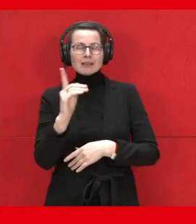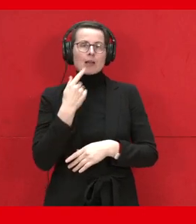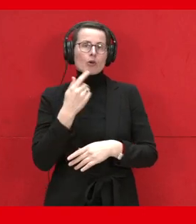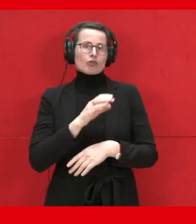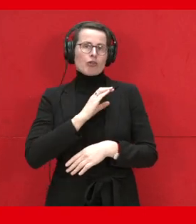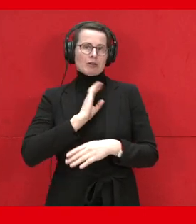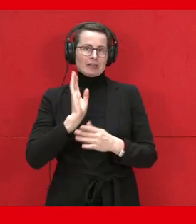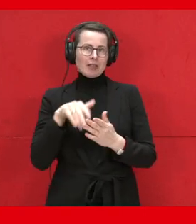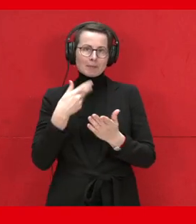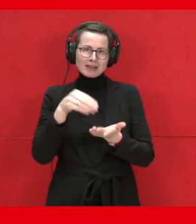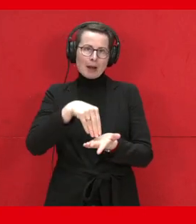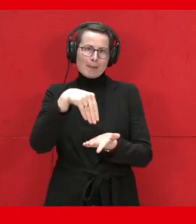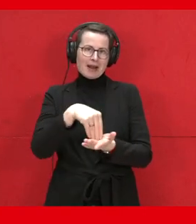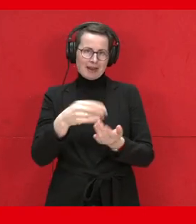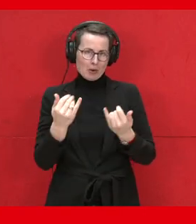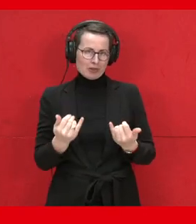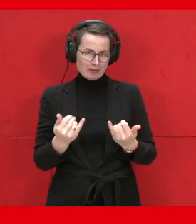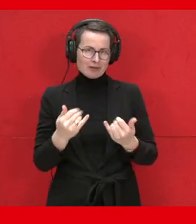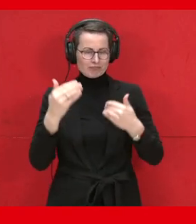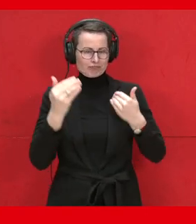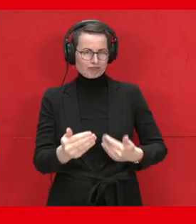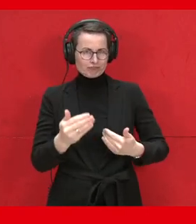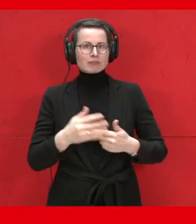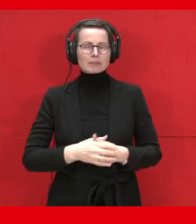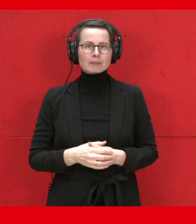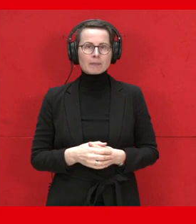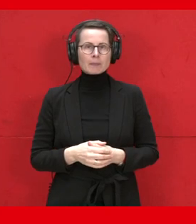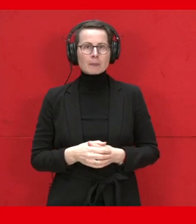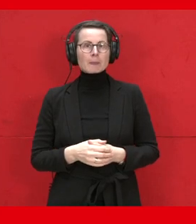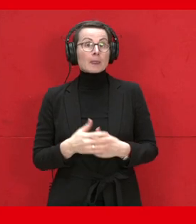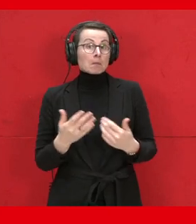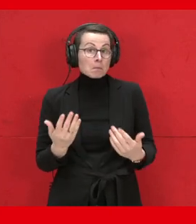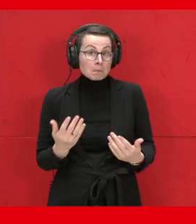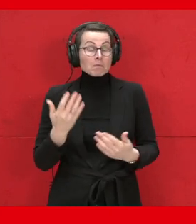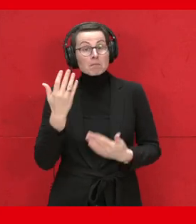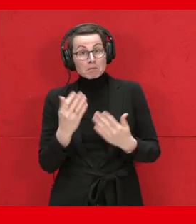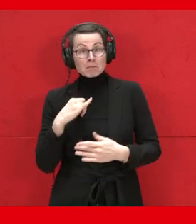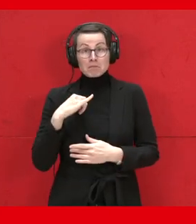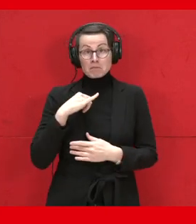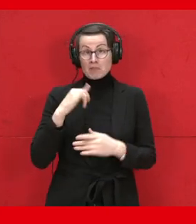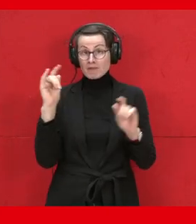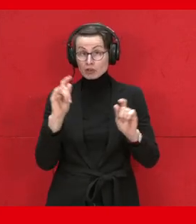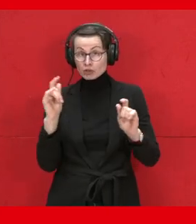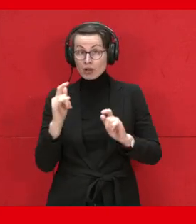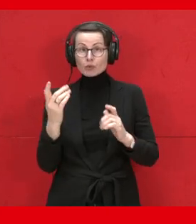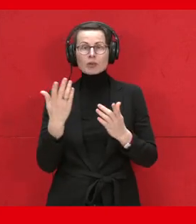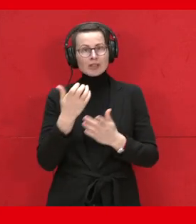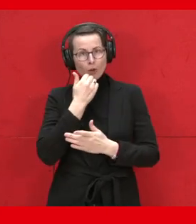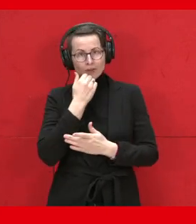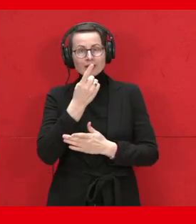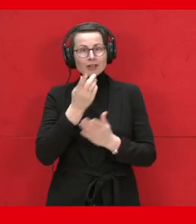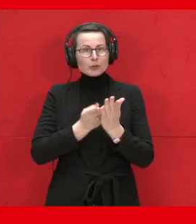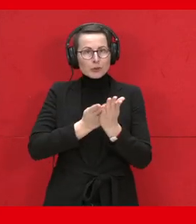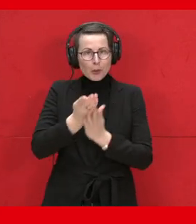geben, ein Stück dabei zu sein. Und ich glaube, das kann eine interessante Geschichte werden und ich hoffe eben, Sie alle bleiben